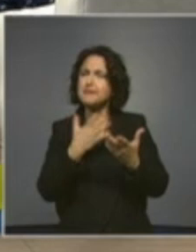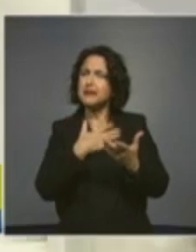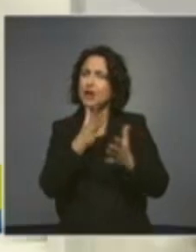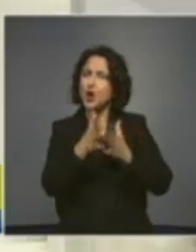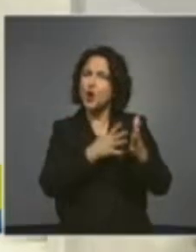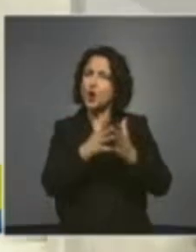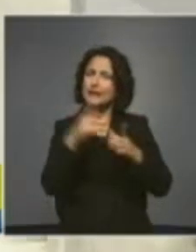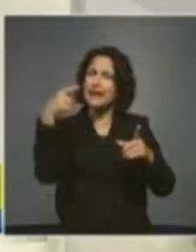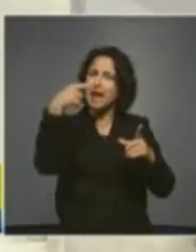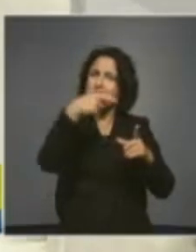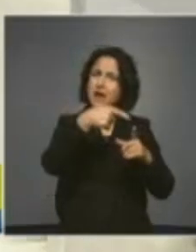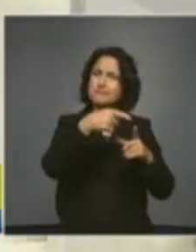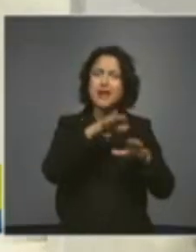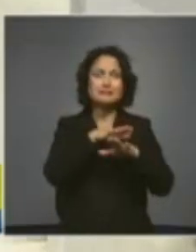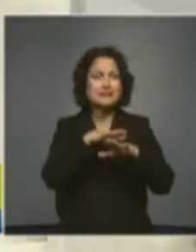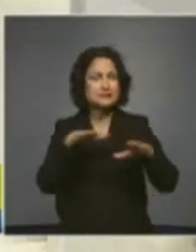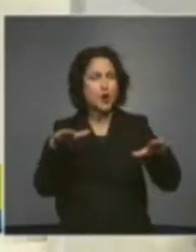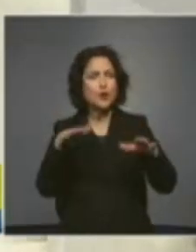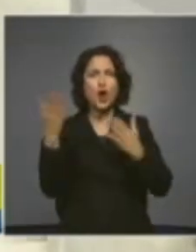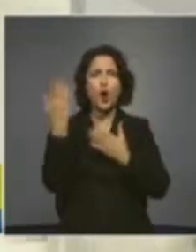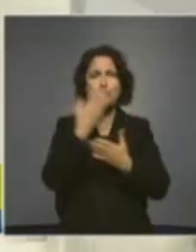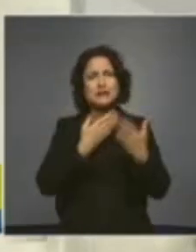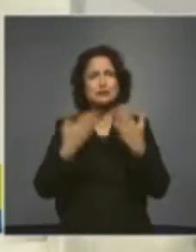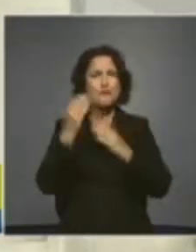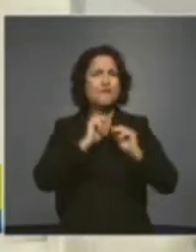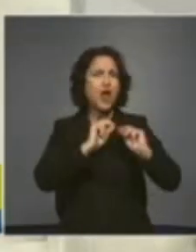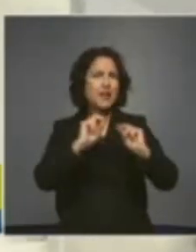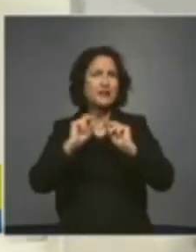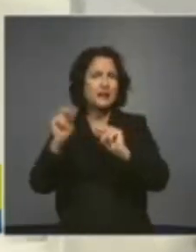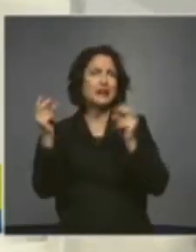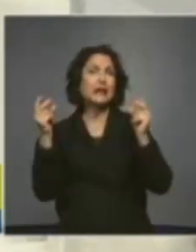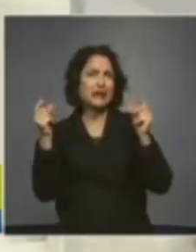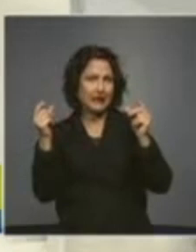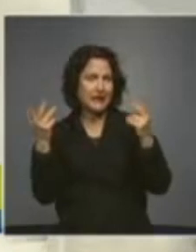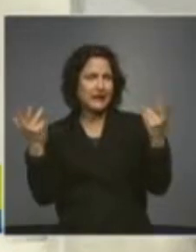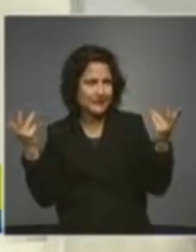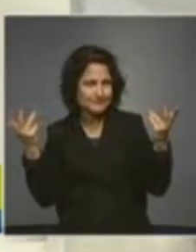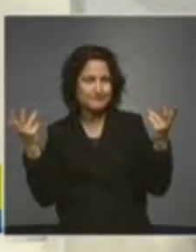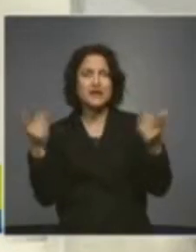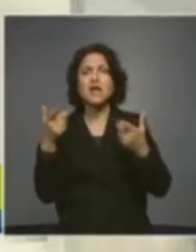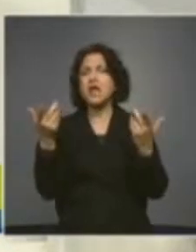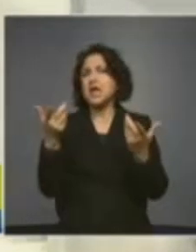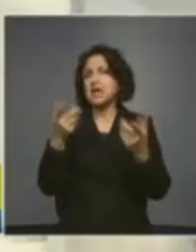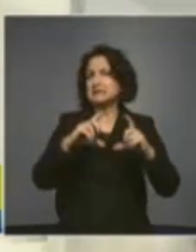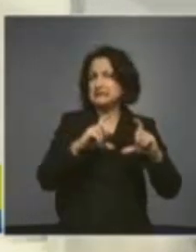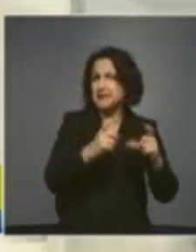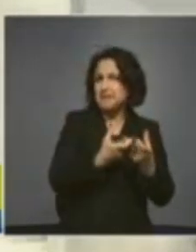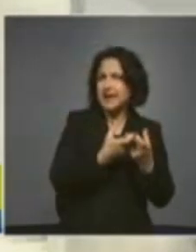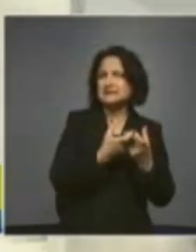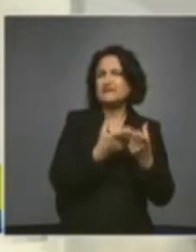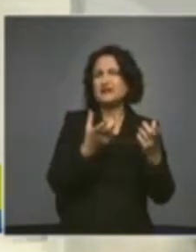игри? Все пак това са едни игри, които малко, като че ли сме ги позабравили във времето, семействата все по-рядко